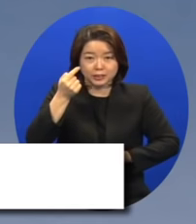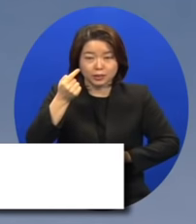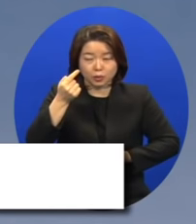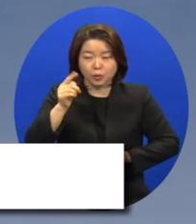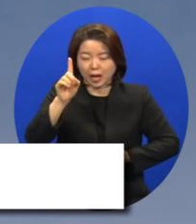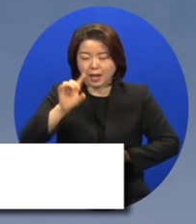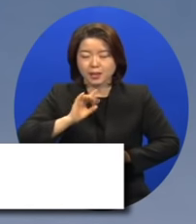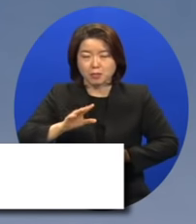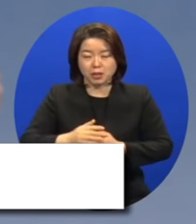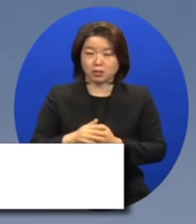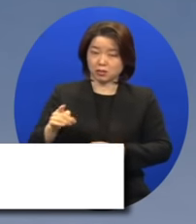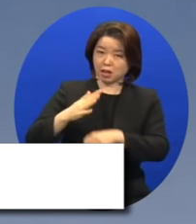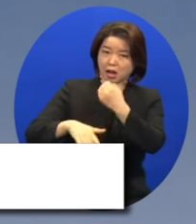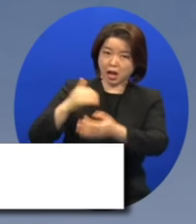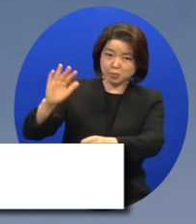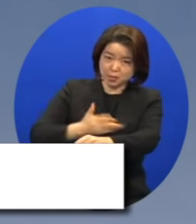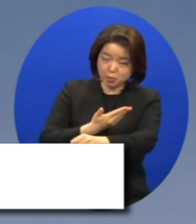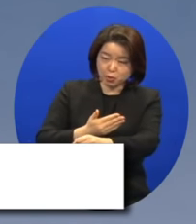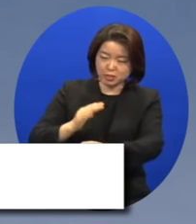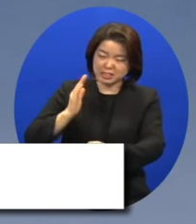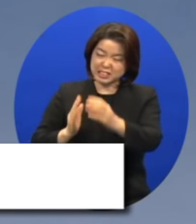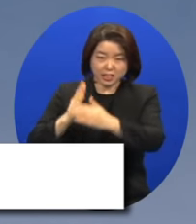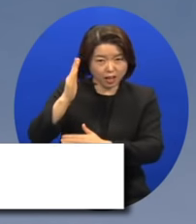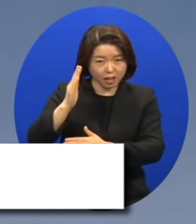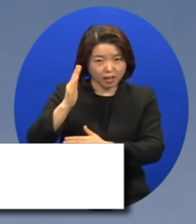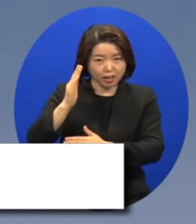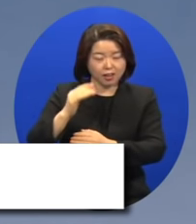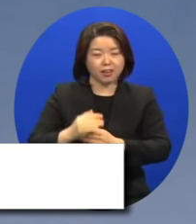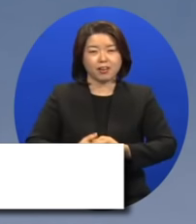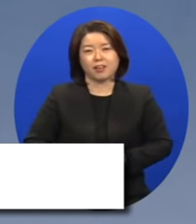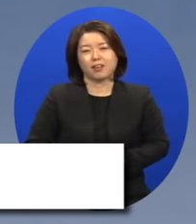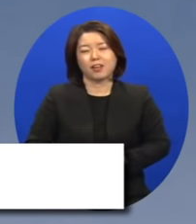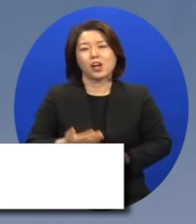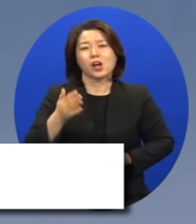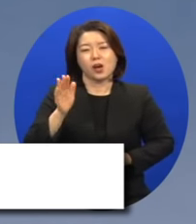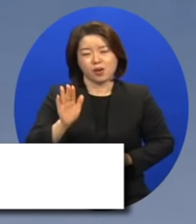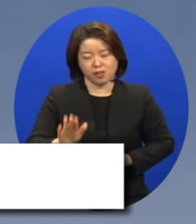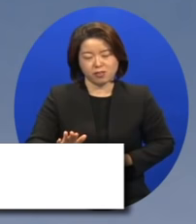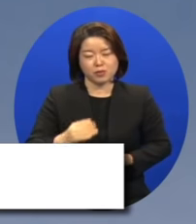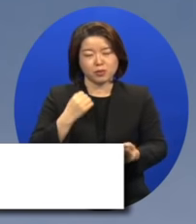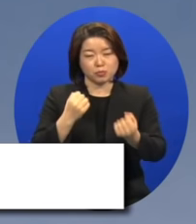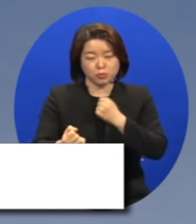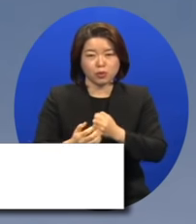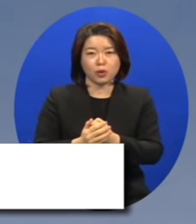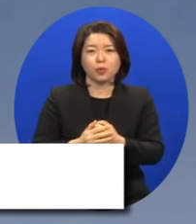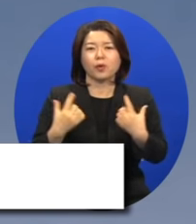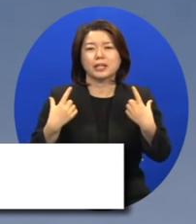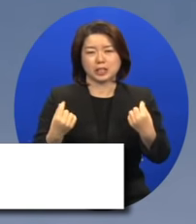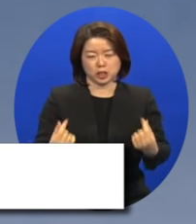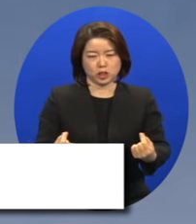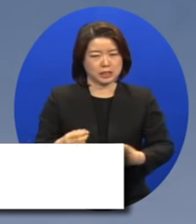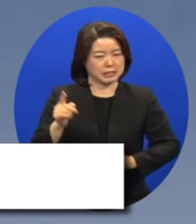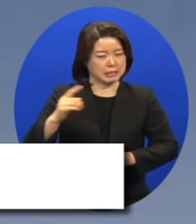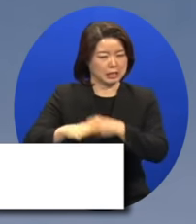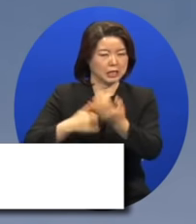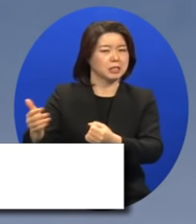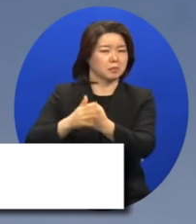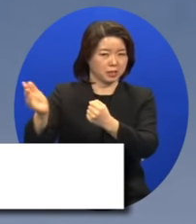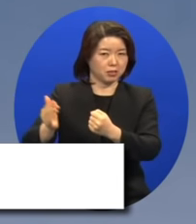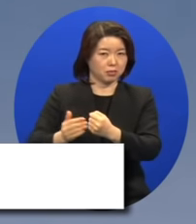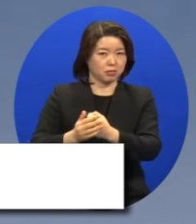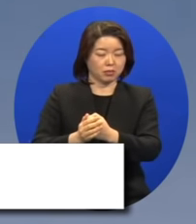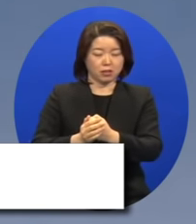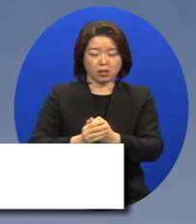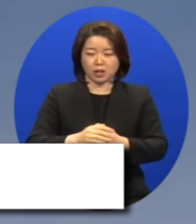였다는것이잘못된것일까요?너무과한 요구였을까요?그런데도여전히그것이 하나님의잘못이라고말하는사람들